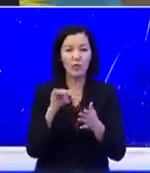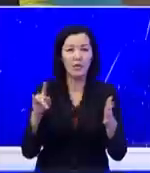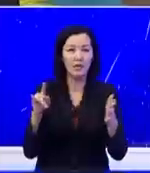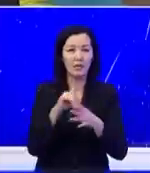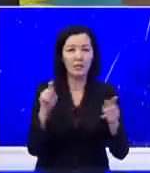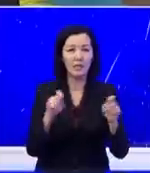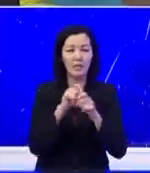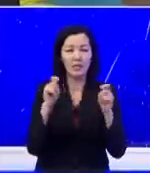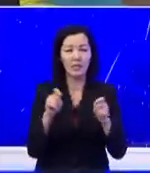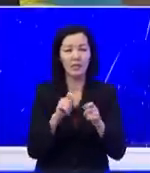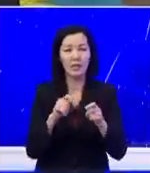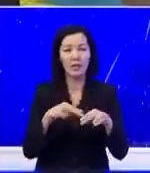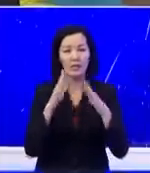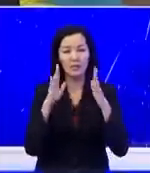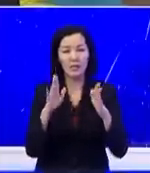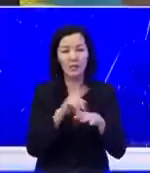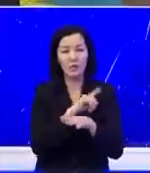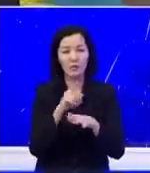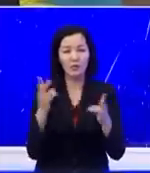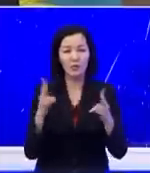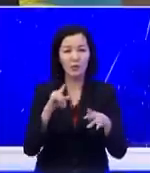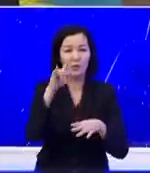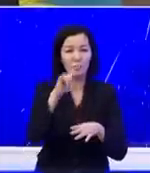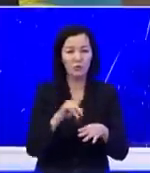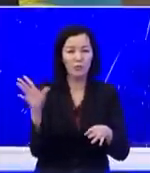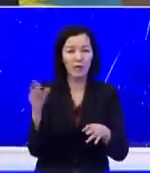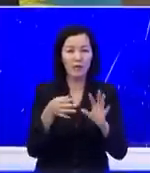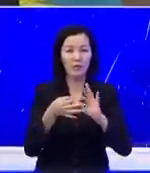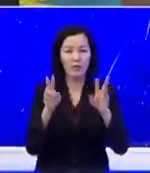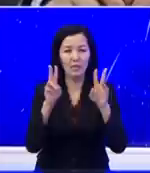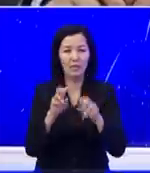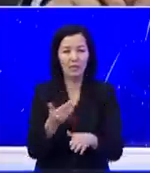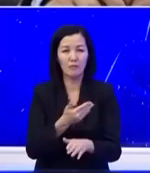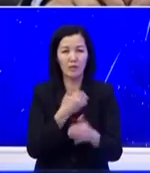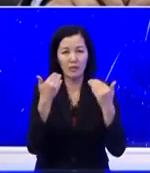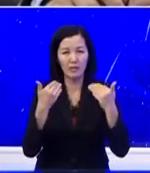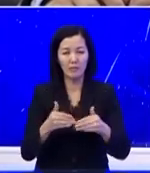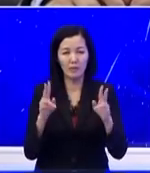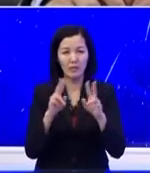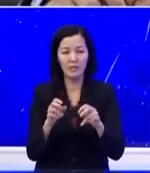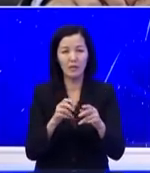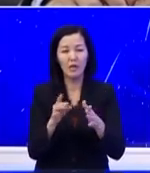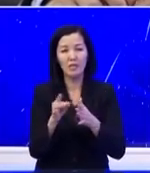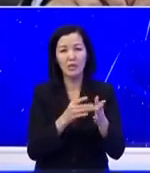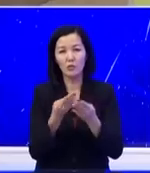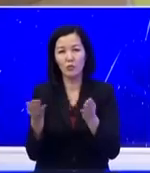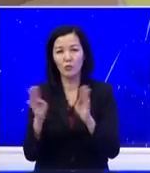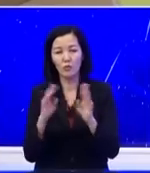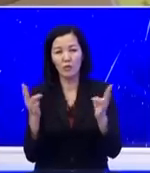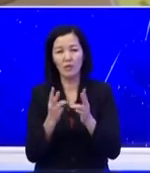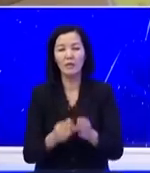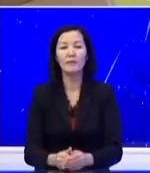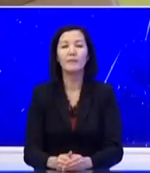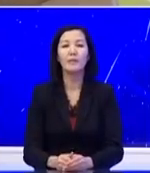Сақтық шараларын екесе атқаруымыз қажет. Ұшып келушілердің барлығын тексеріп, температура болса дереу оқшаулауға алынсын.